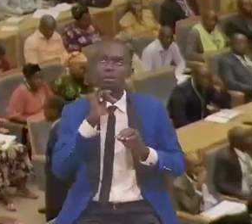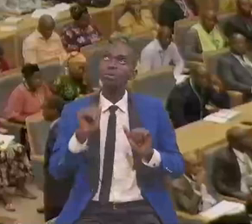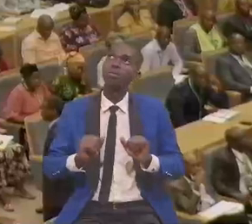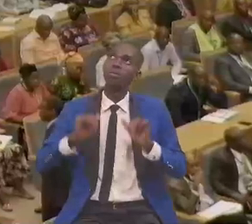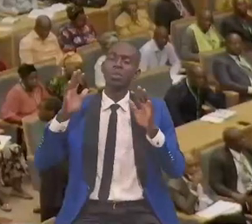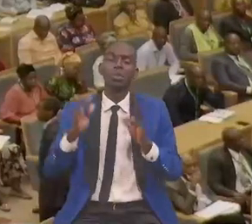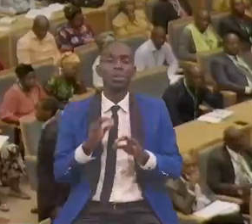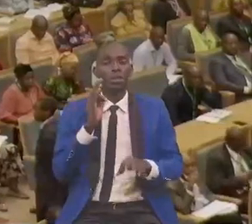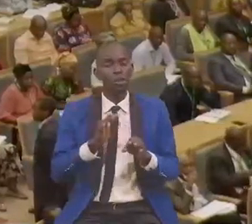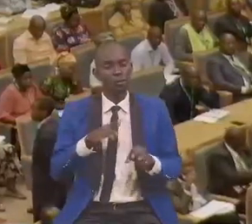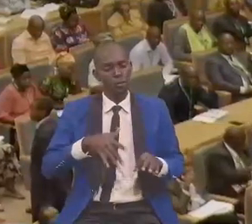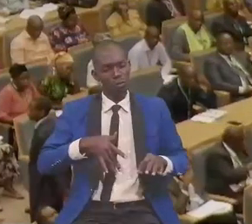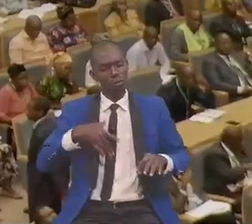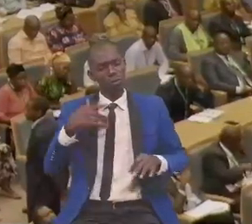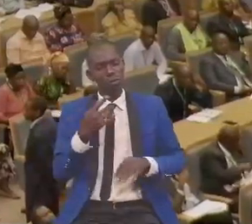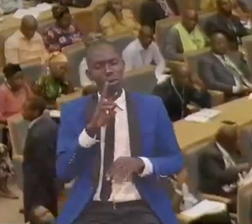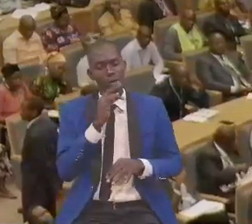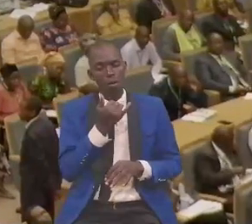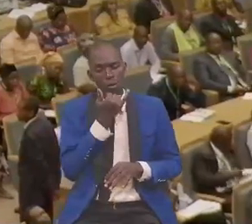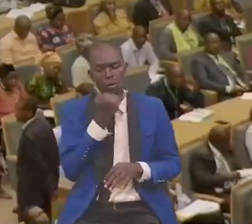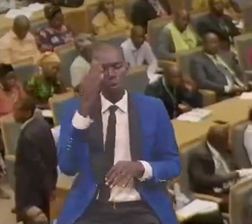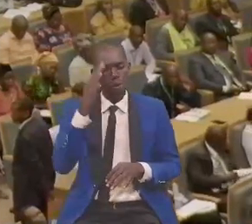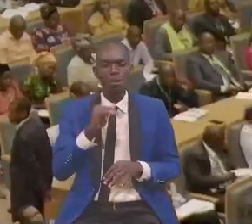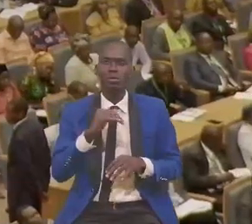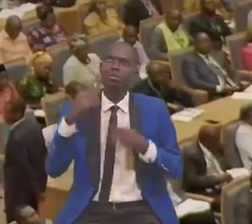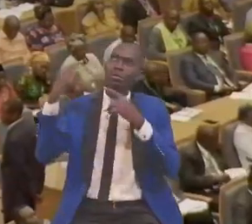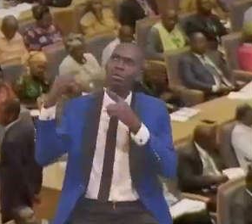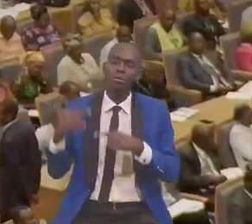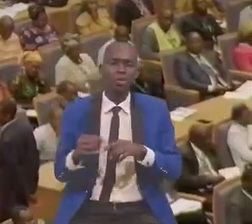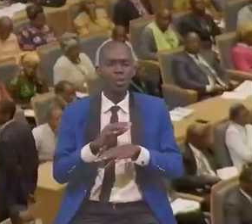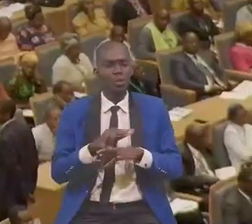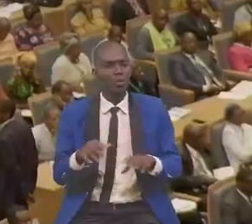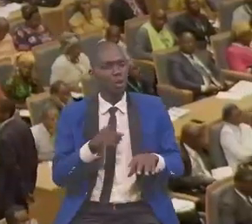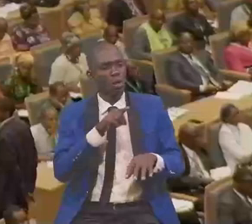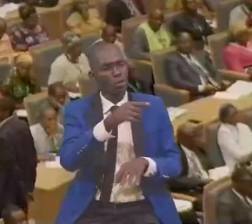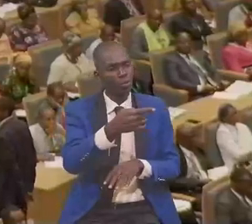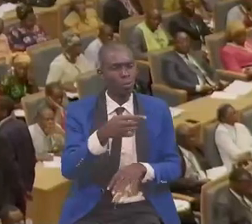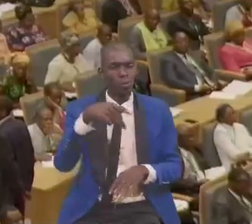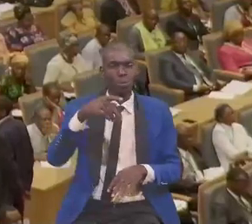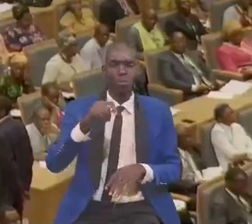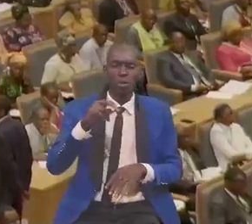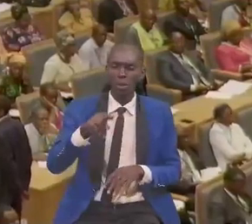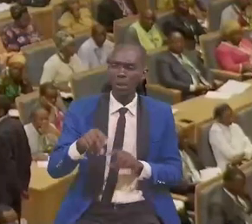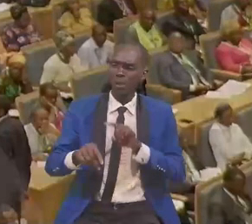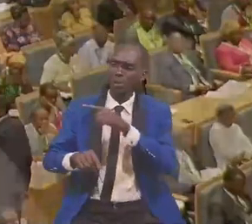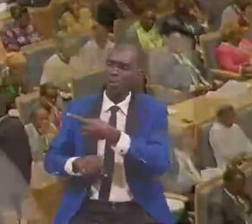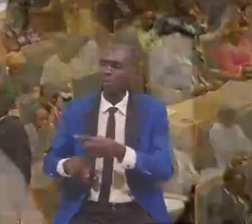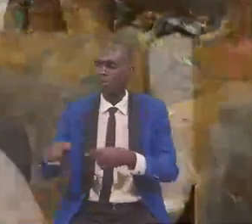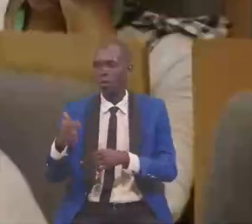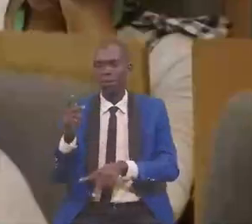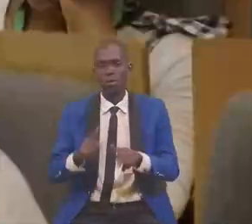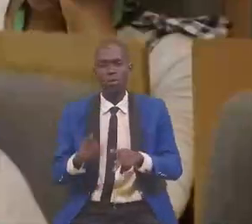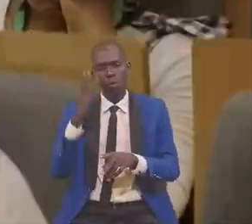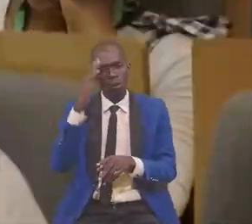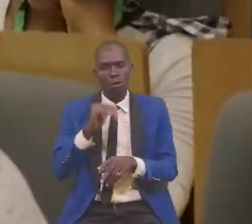pas. Si vous sentez coupable, ne dites pas oh, que c'est Pierre ou les prédicateurs qui veut faire retomber le sang. Allez au calvaire.